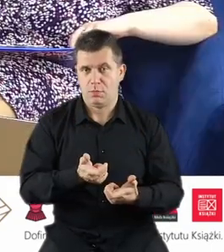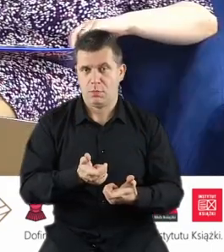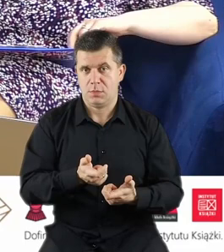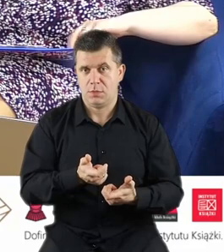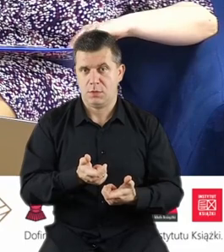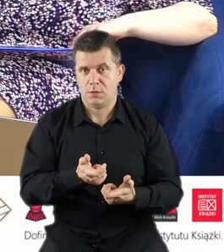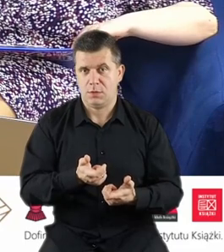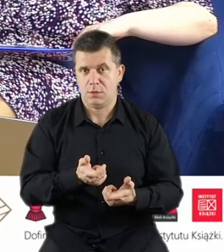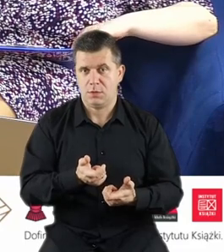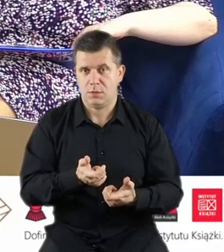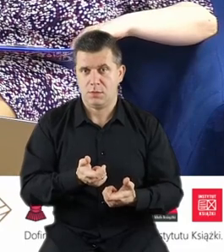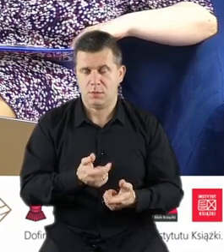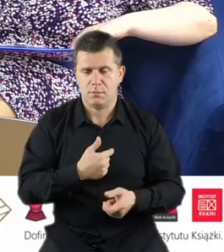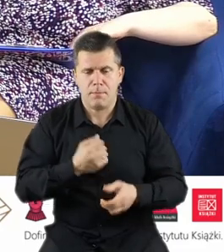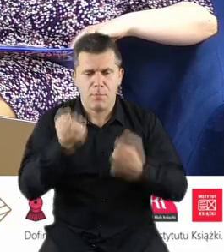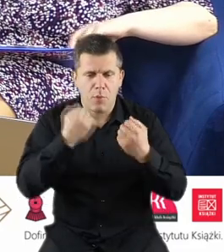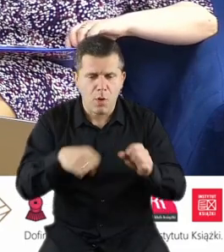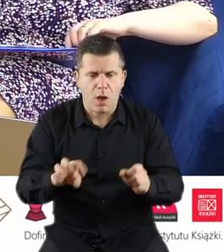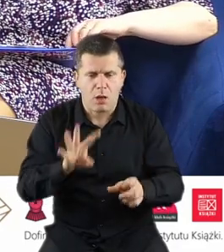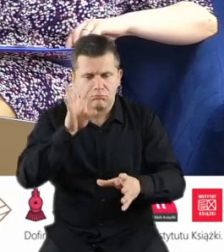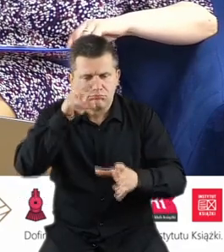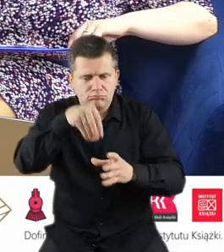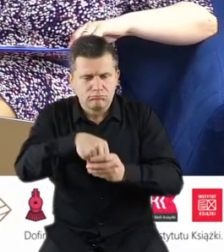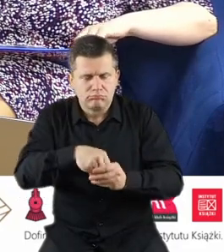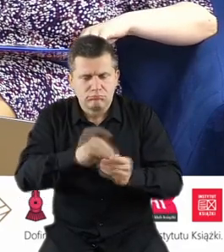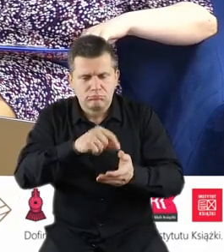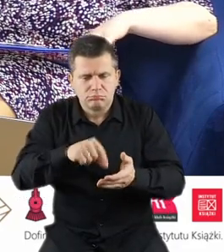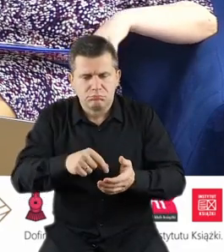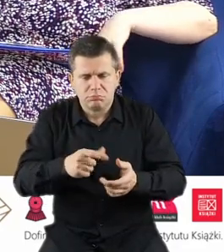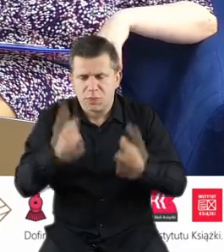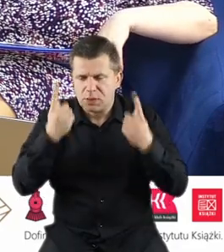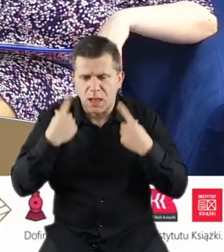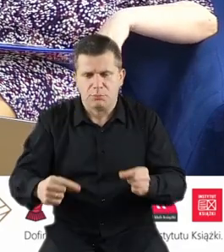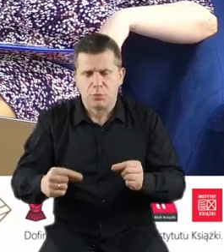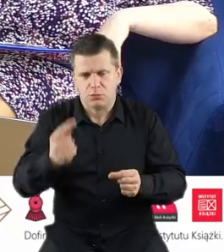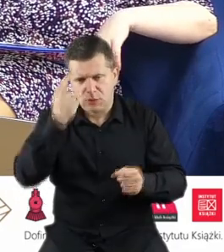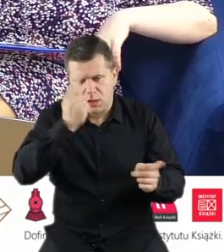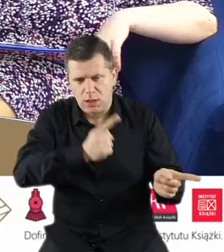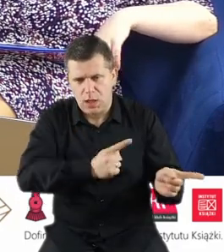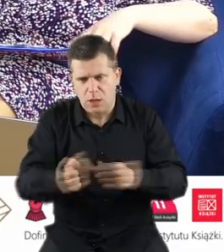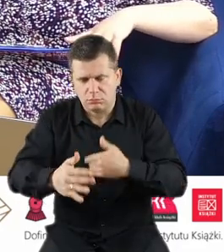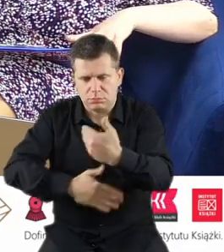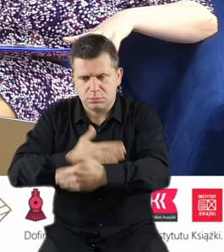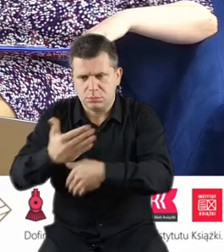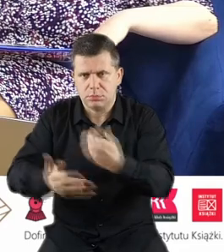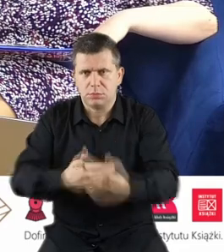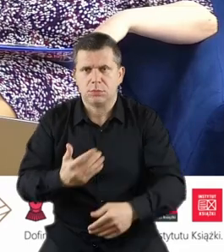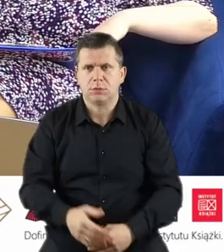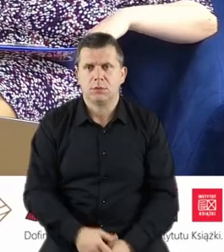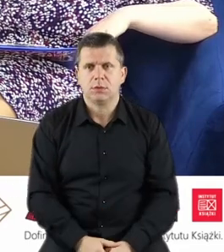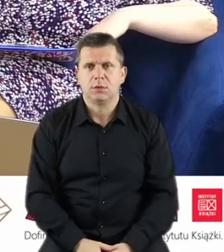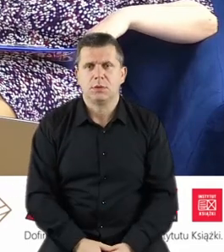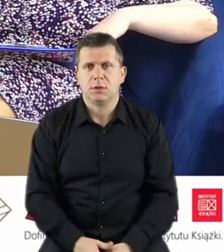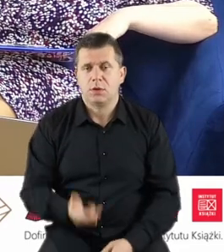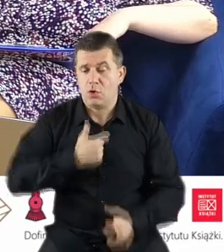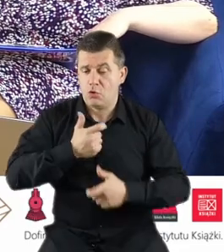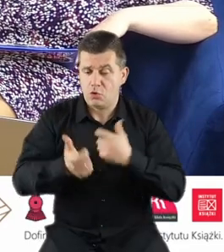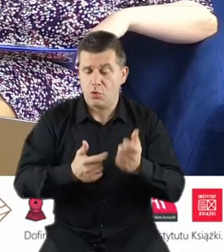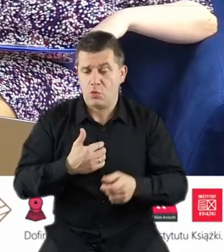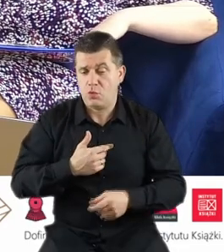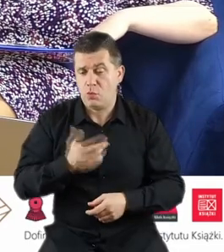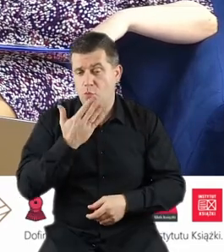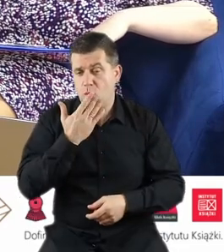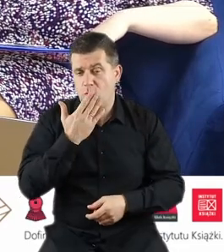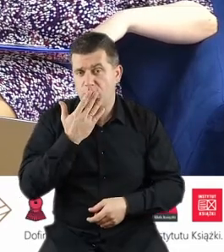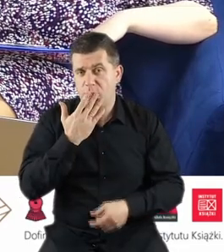zmienia dokładnie scenariusz. bohater tam się po prostu w niespodziewanym kierunku się to toczy. Zabił kto inny. Tak, i my lubimy sobie mówić wtedy, to jest